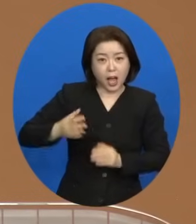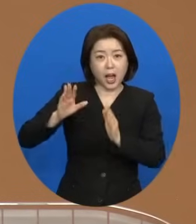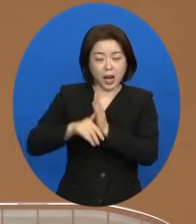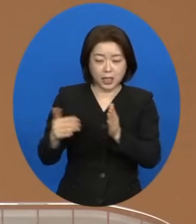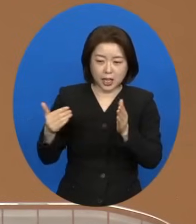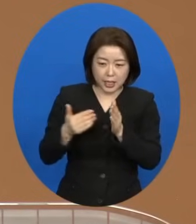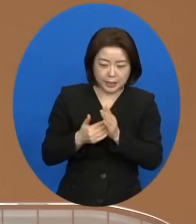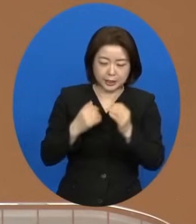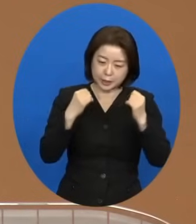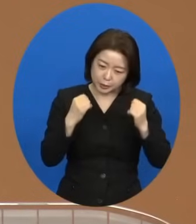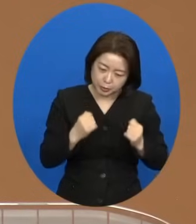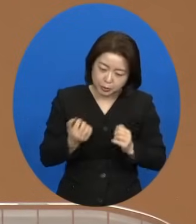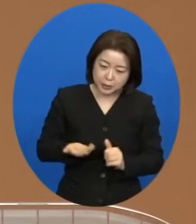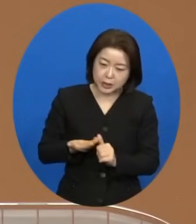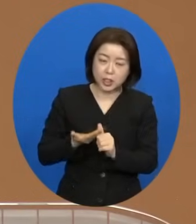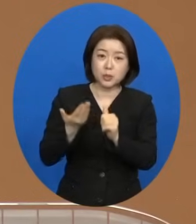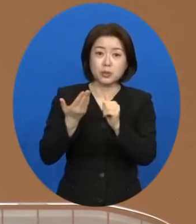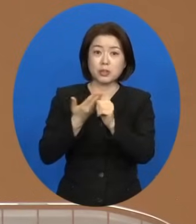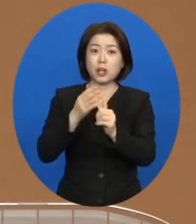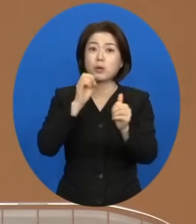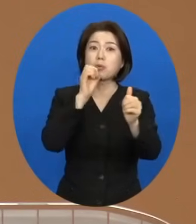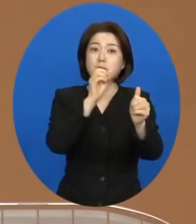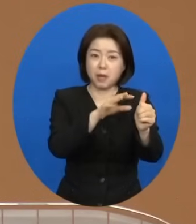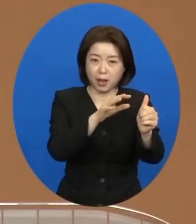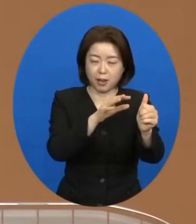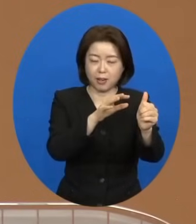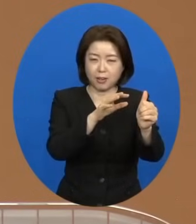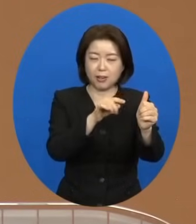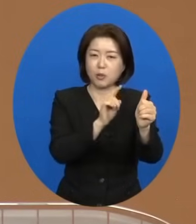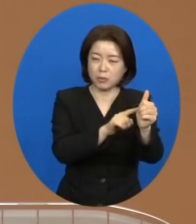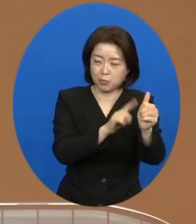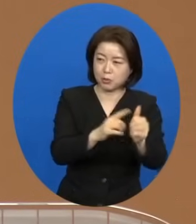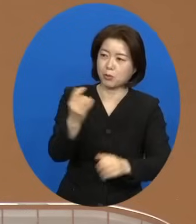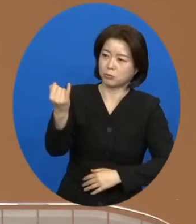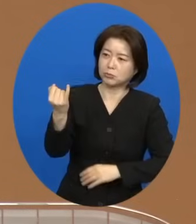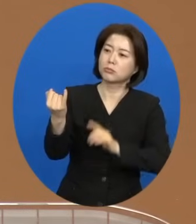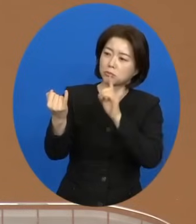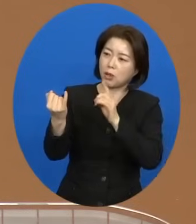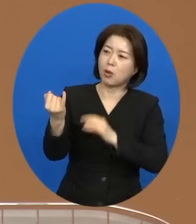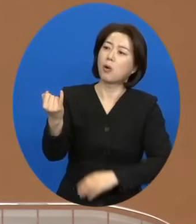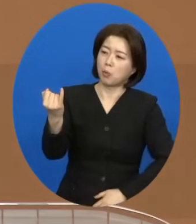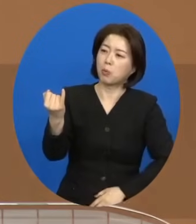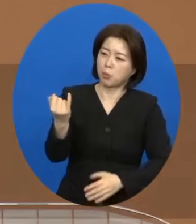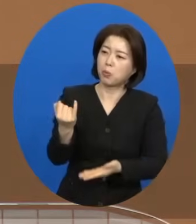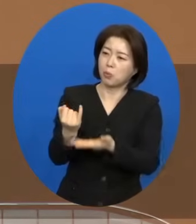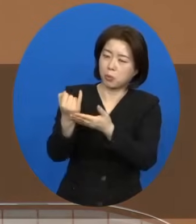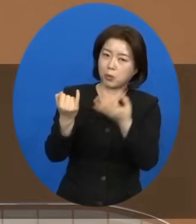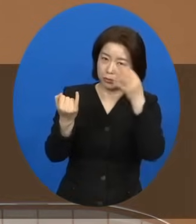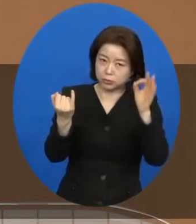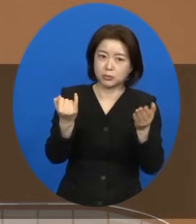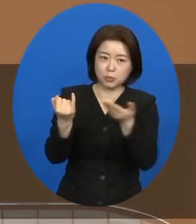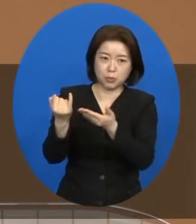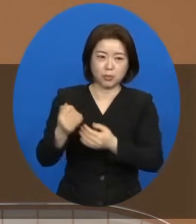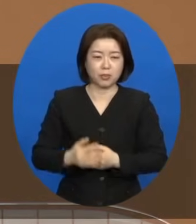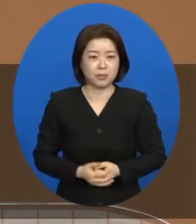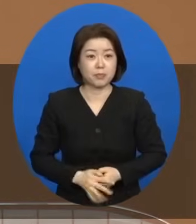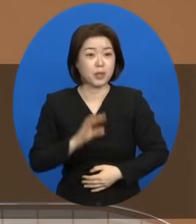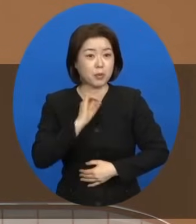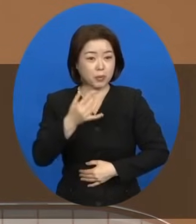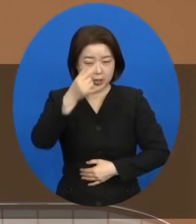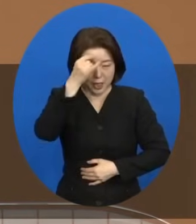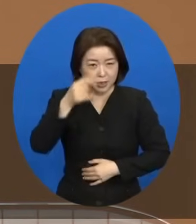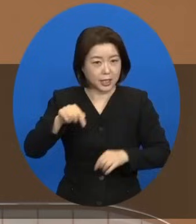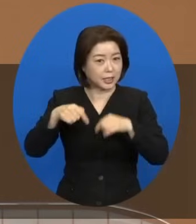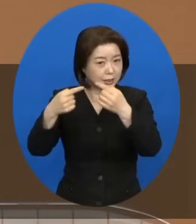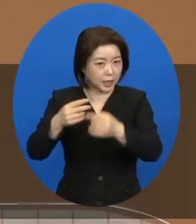양육하겠습니다 그랬더니 남편도 그 한나의 의견을 존중하죠 그것이 22절에 오직 한나는 올라가지